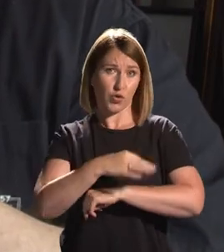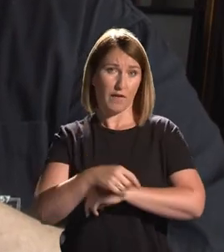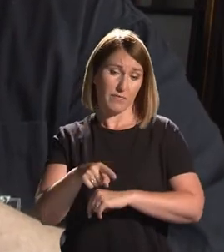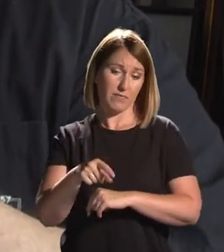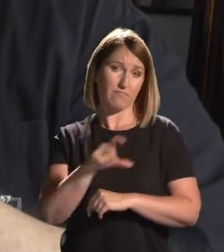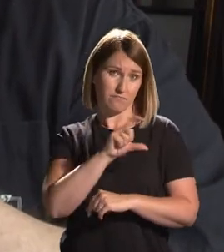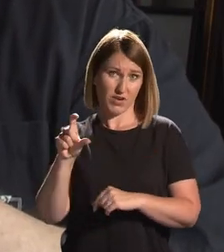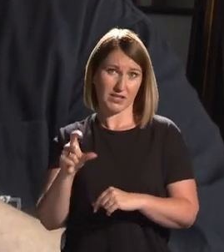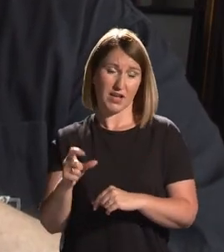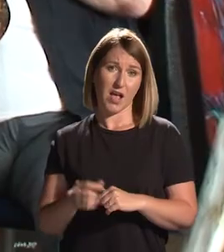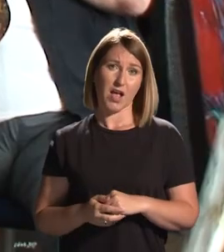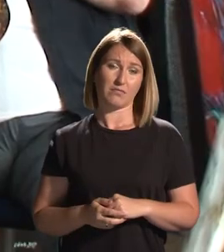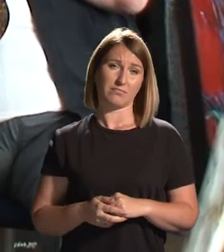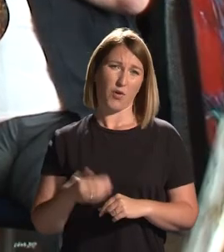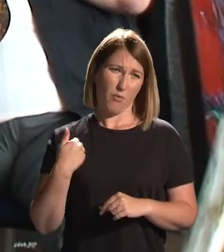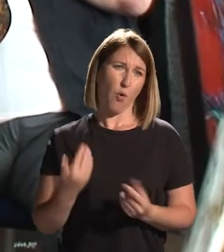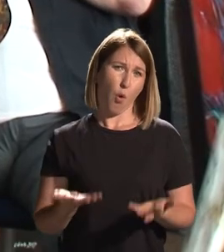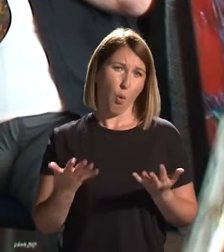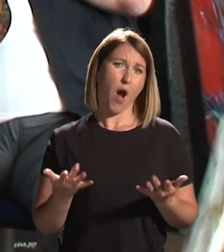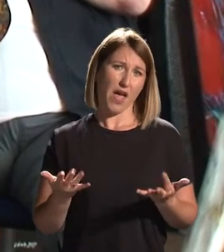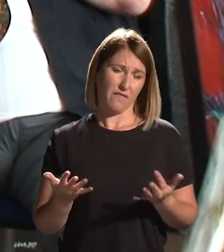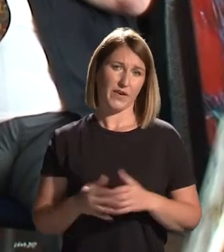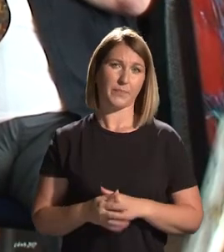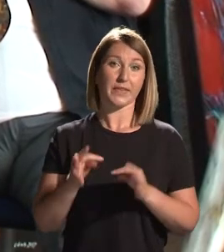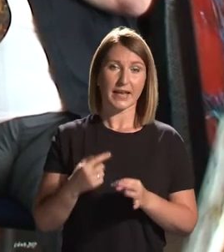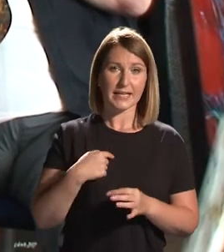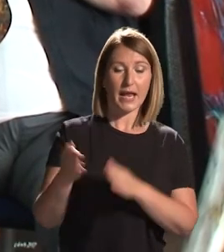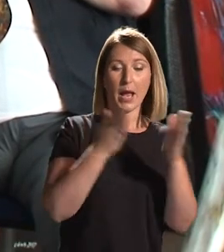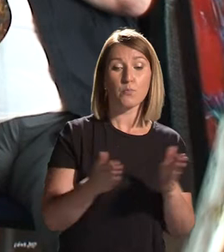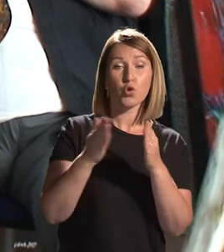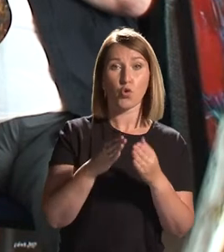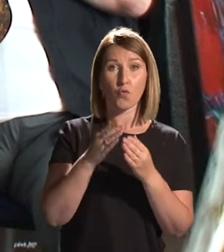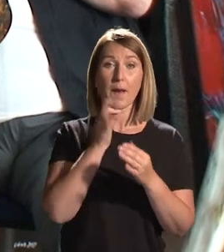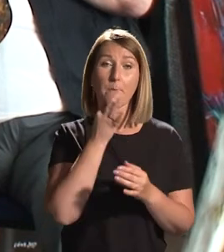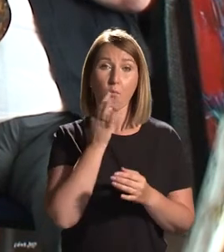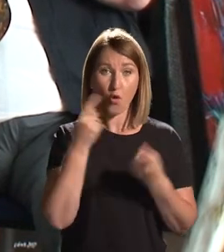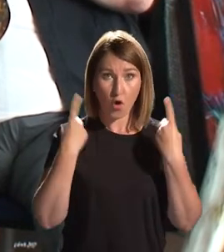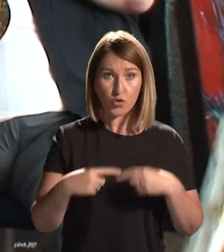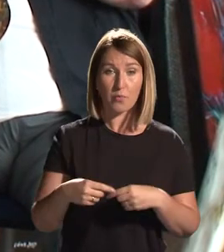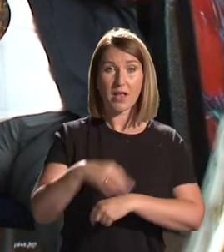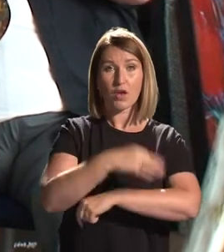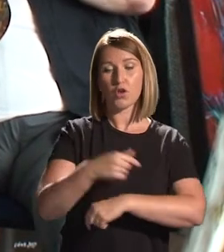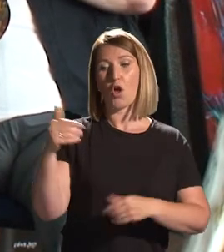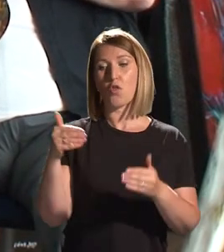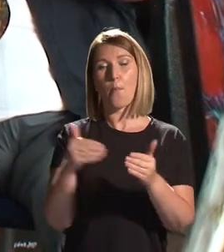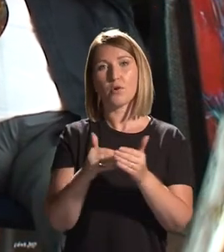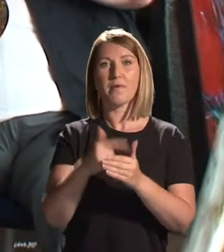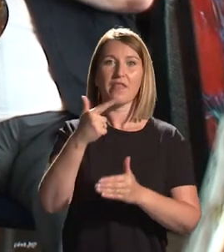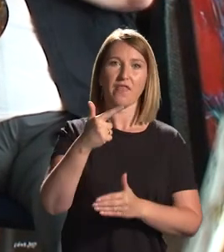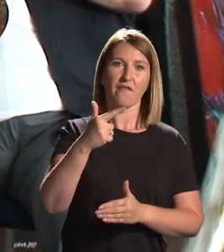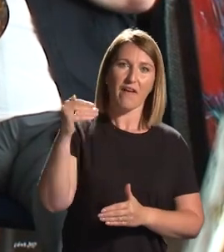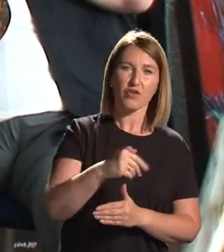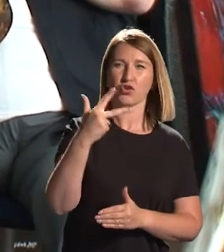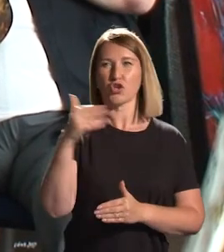tamtym ustroju, naprawdę. Teraz jak przygotowuje młodzież do studia, no to on musi mieć 2000